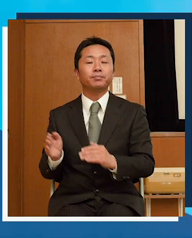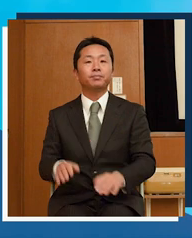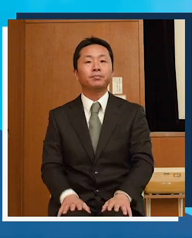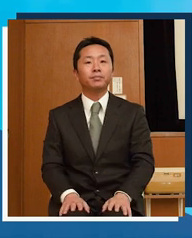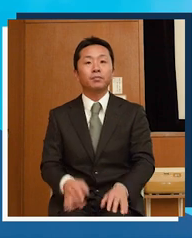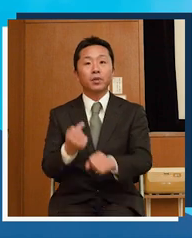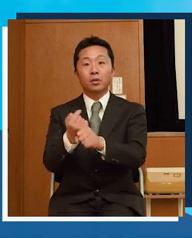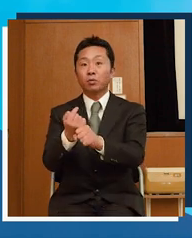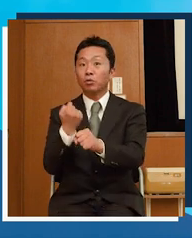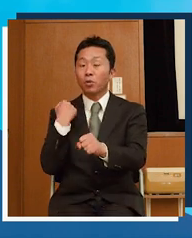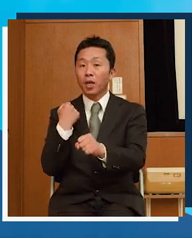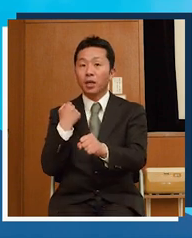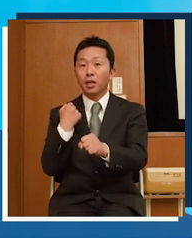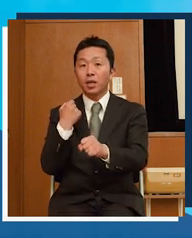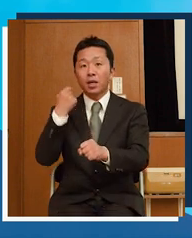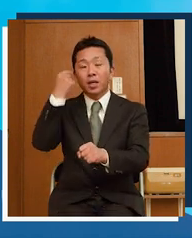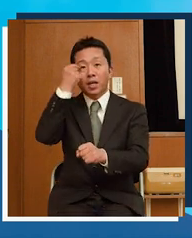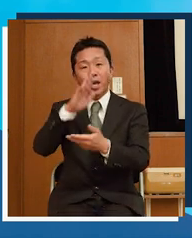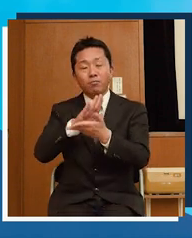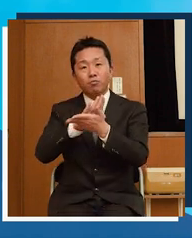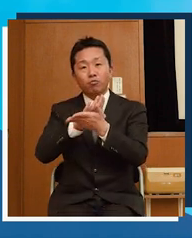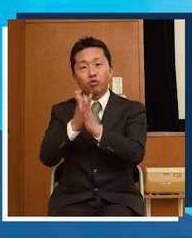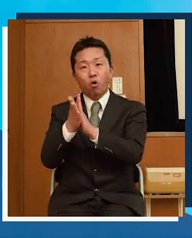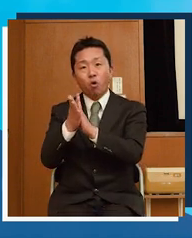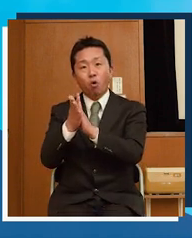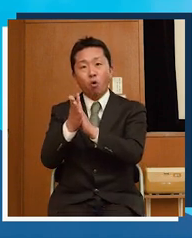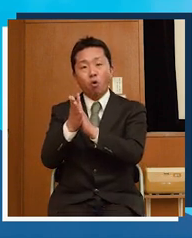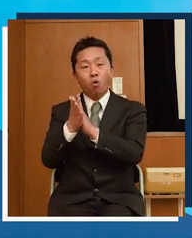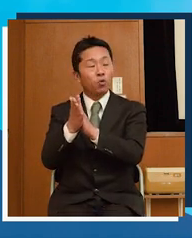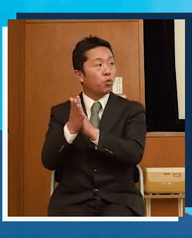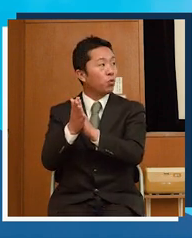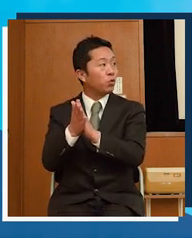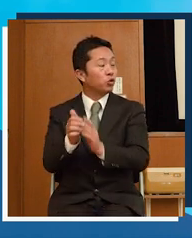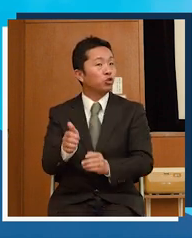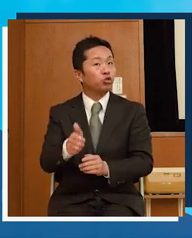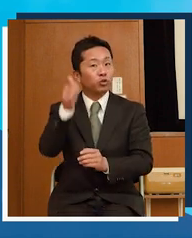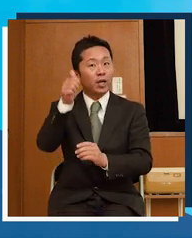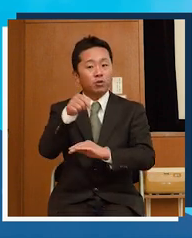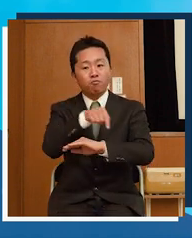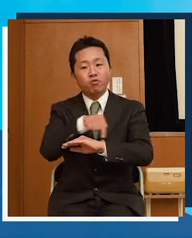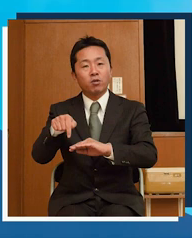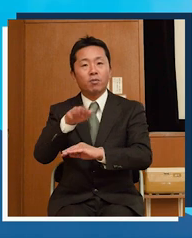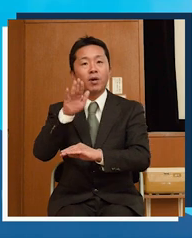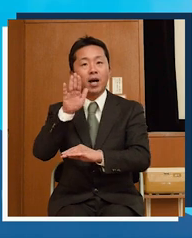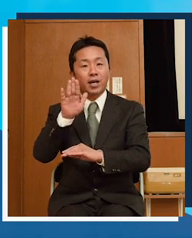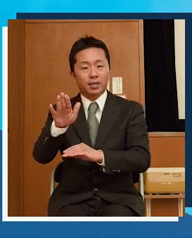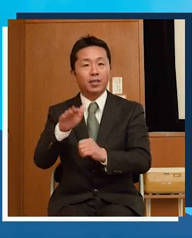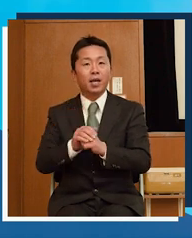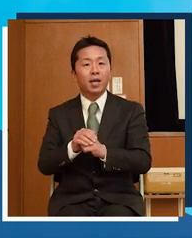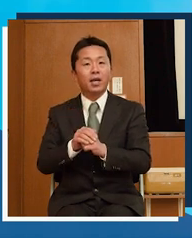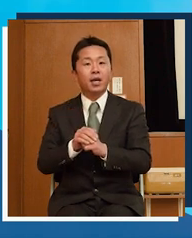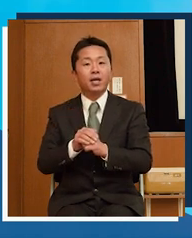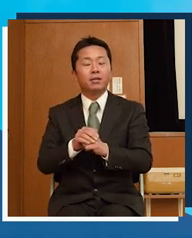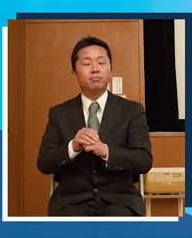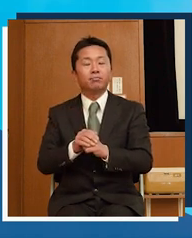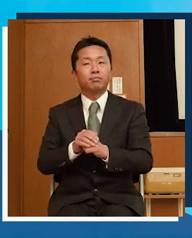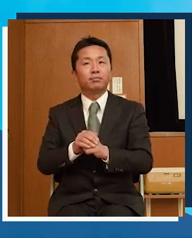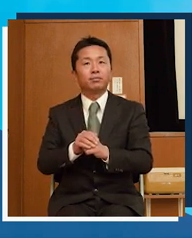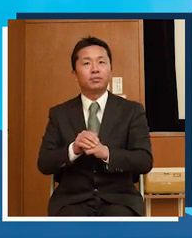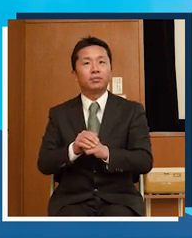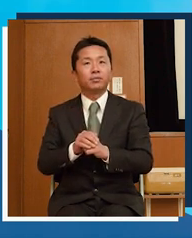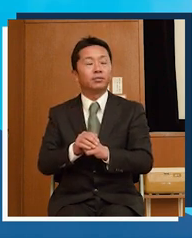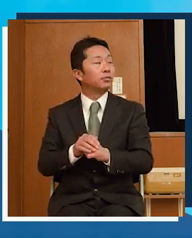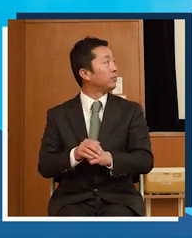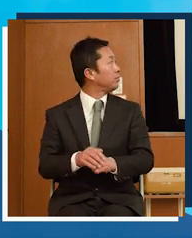で昨年なんですけど外務省の主催の豆腐プログラムというものがあってthinkofOKFutureintheUNstatていうものでこの